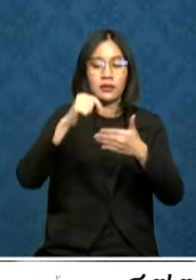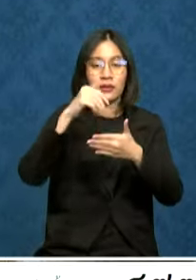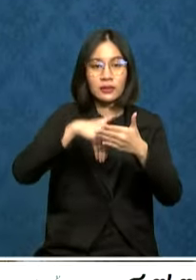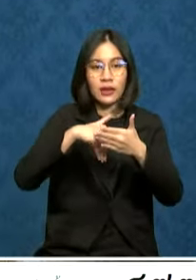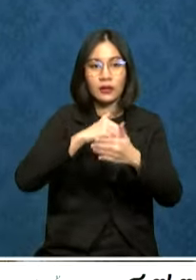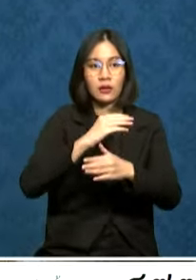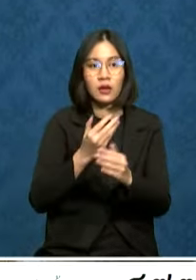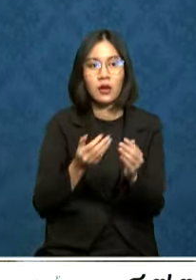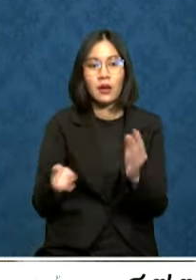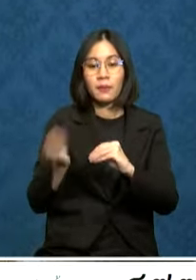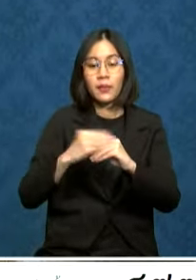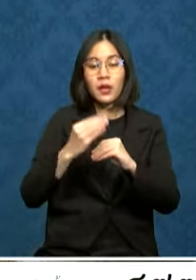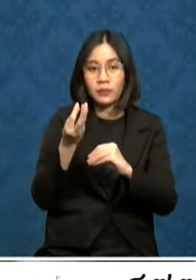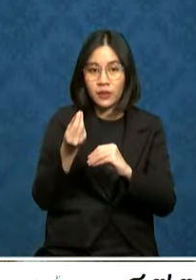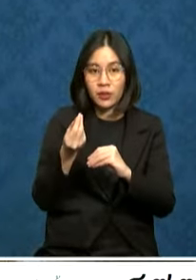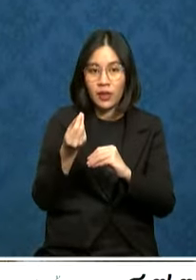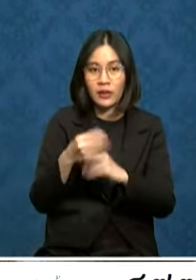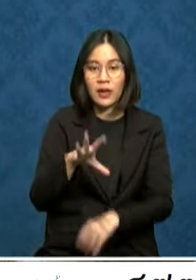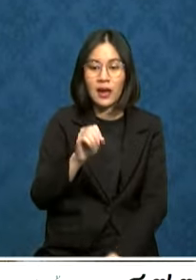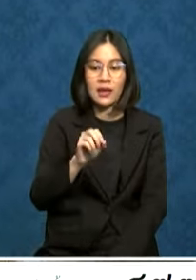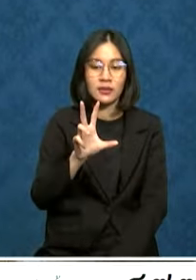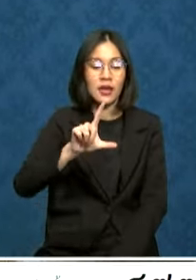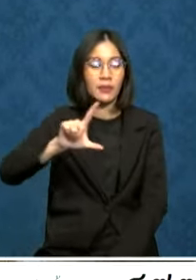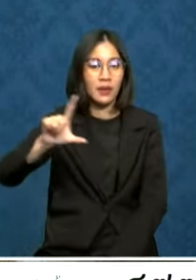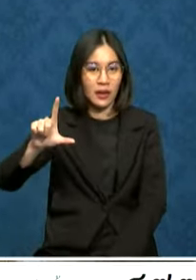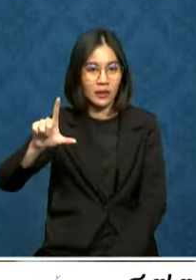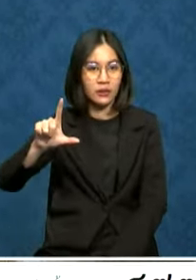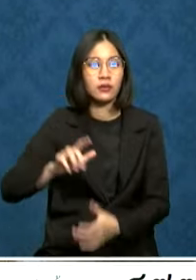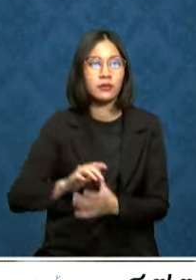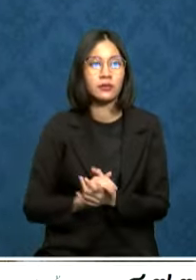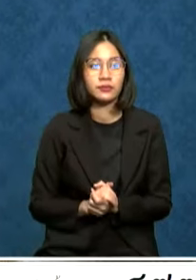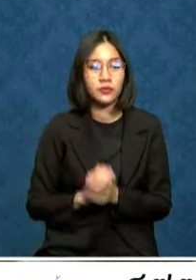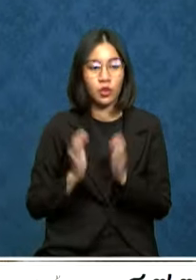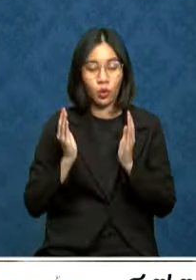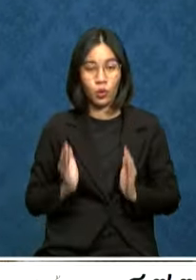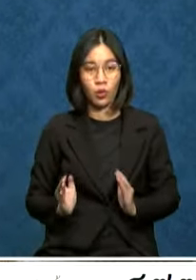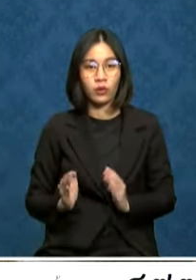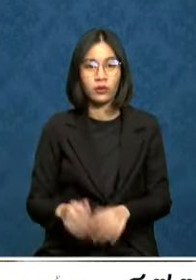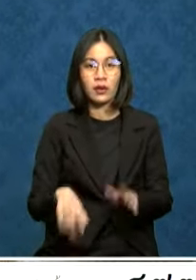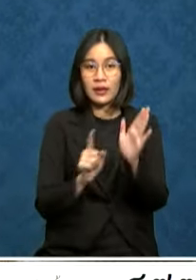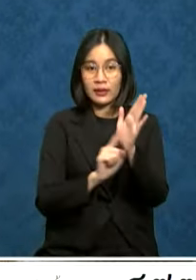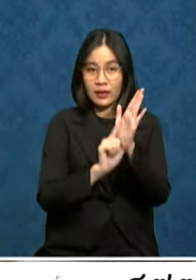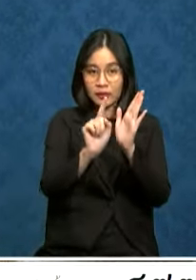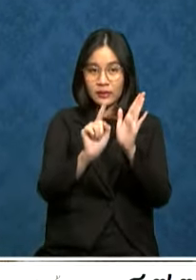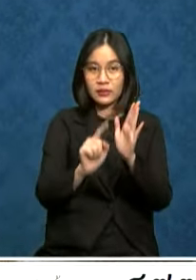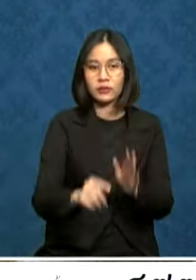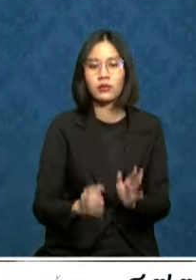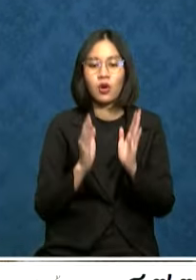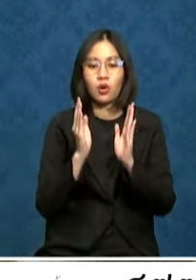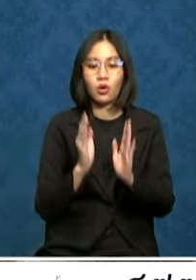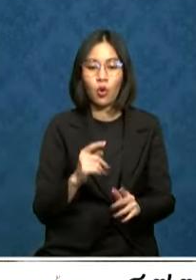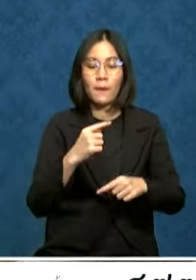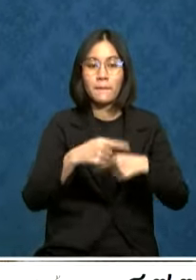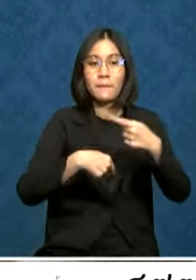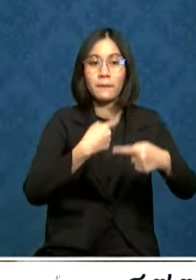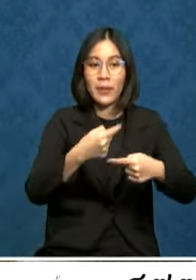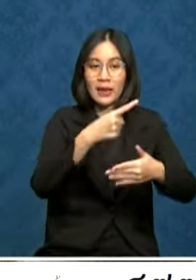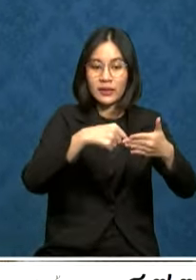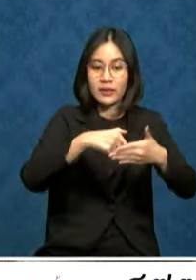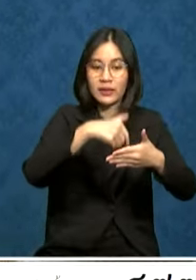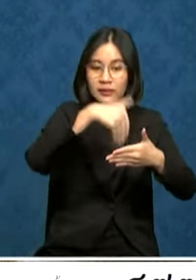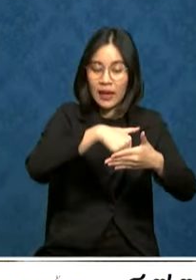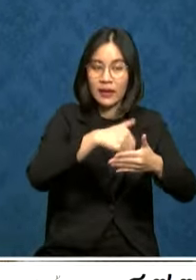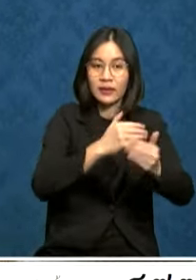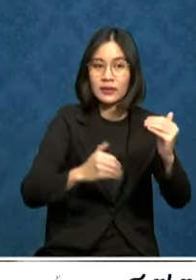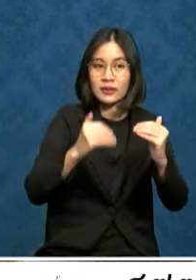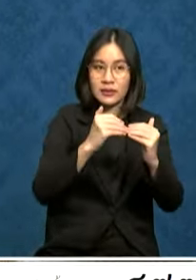อาจจะตองเพิ่มขึ้นเป็น 53 ล้านคนเพราฉนั้ในชั้นที่หนึ่งกตองอออกไปเม้สิทธเกินครึ่ง หรอ